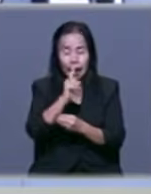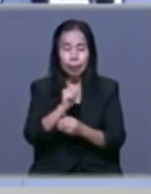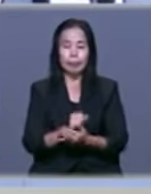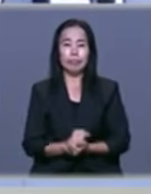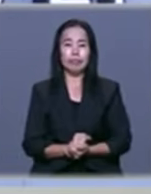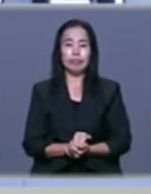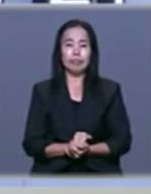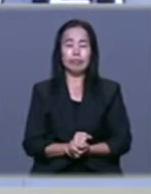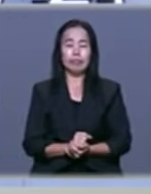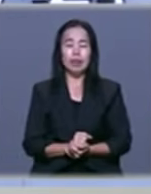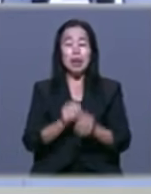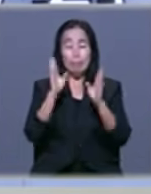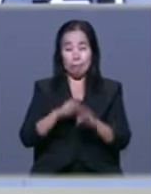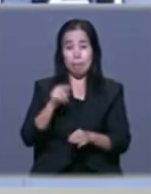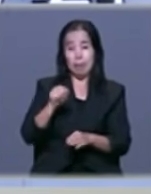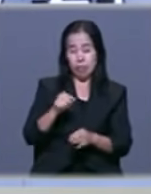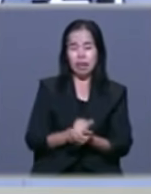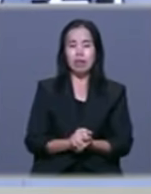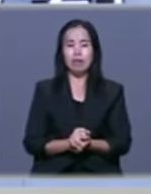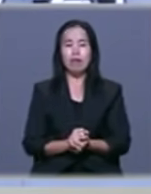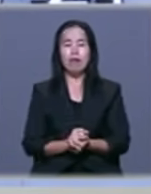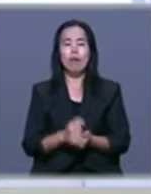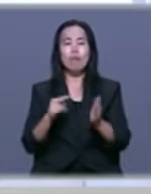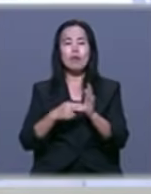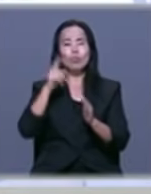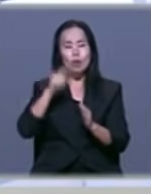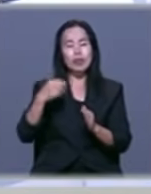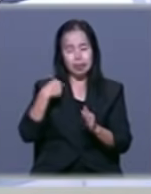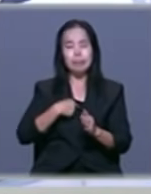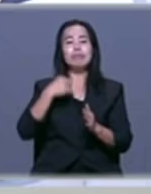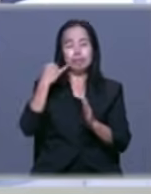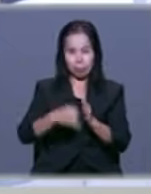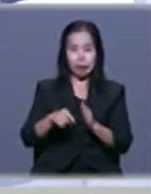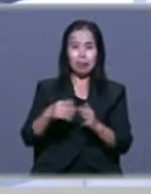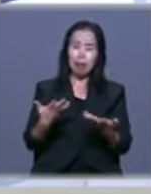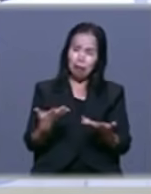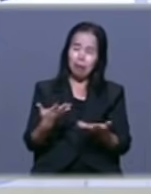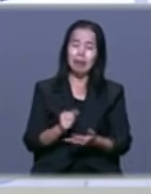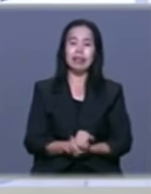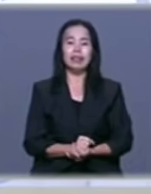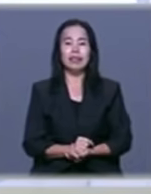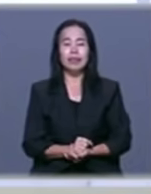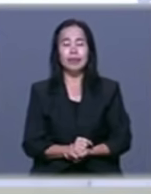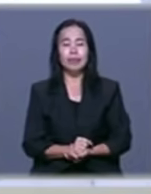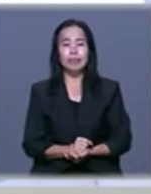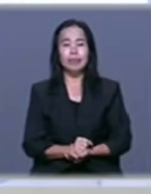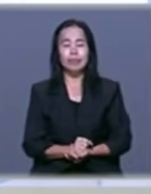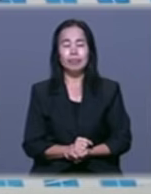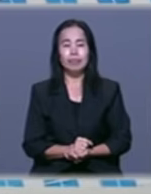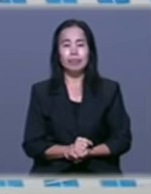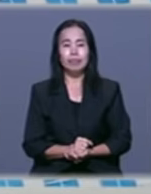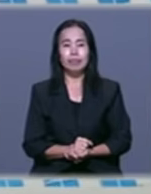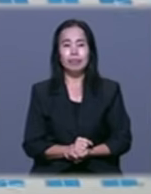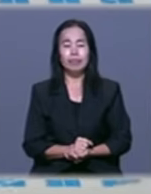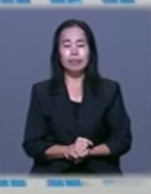วนหนึ่งว่าเอออย่างนี้เนี่ยมันควรจะดูแลการเลือกตั้งให้ประสิทธิธรรมอันนี้ก็ผิด ค่ะ น ะ แล้วก็คำให้สัม